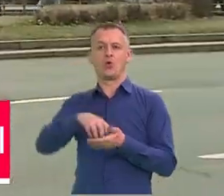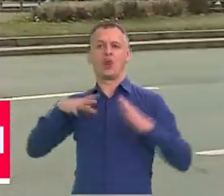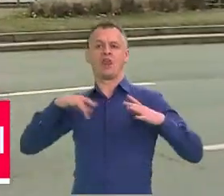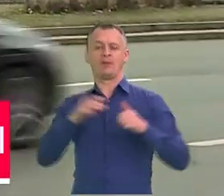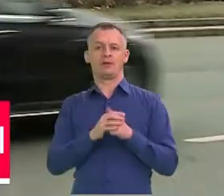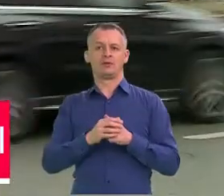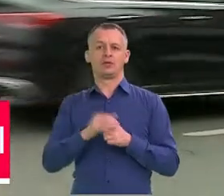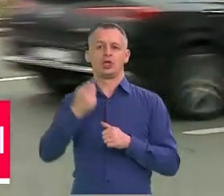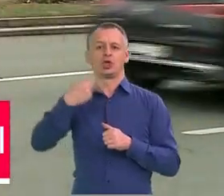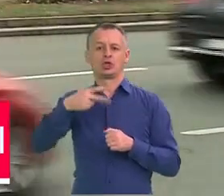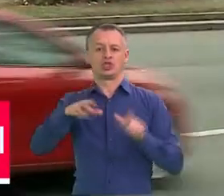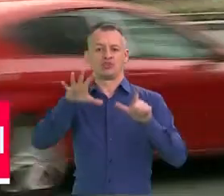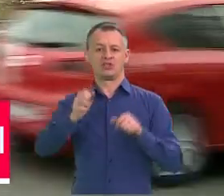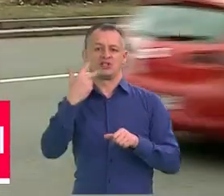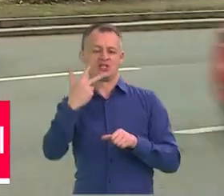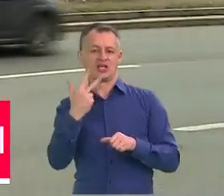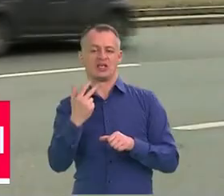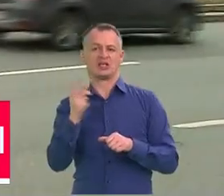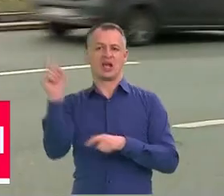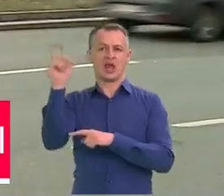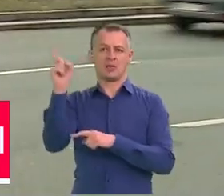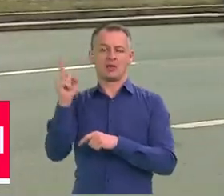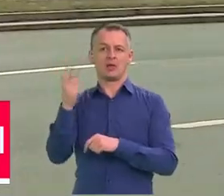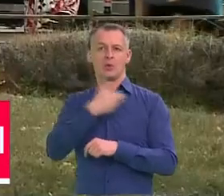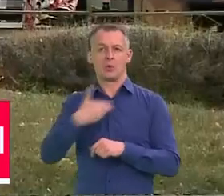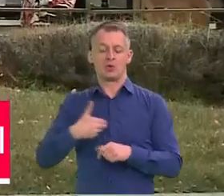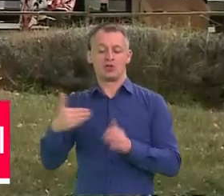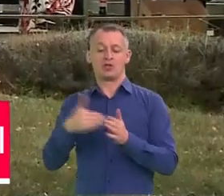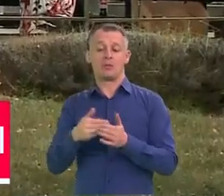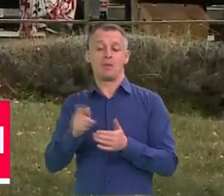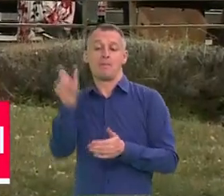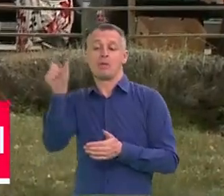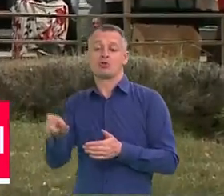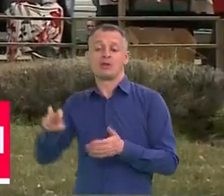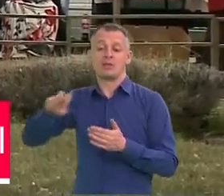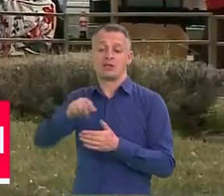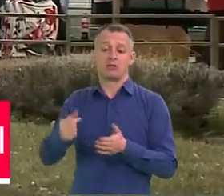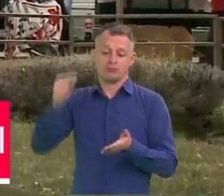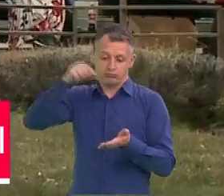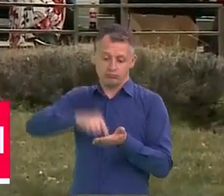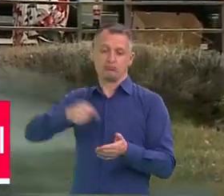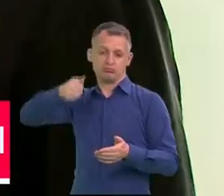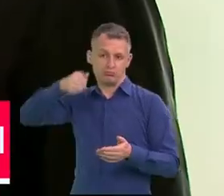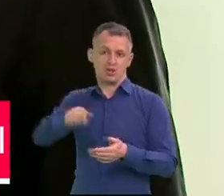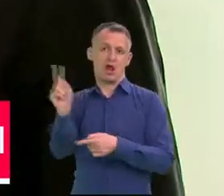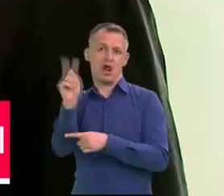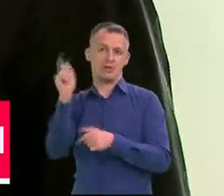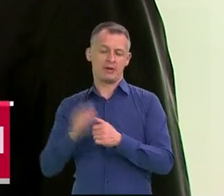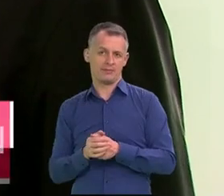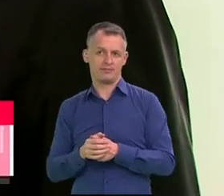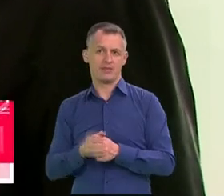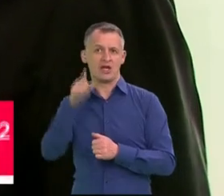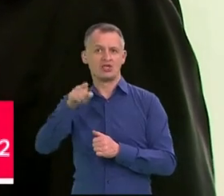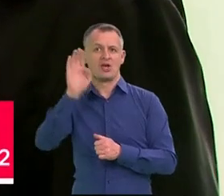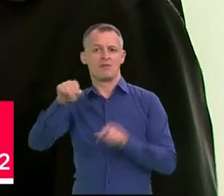Alte 273 de sirene din București-Ilfov trebuie pornite manual. Alarmele moderne pot transmite și mesaje vocale. Aici avem un